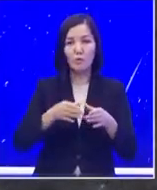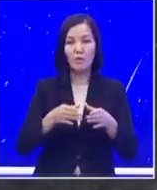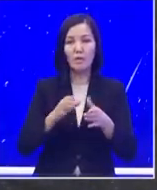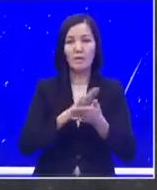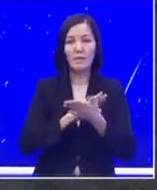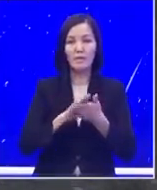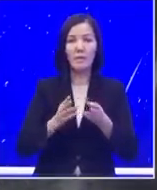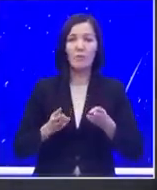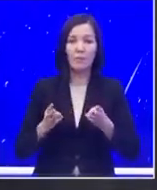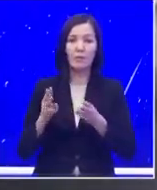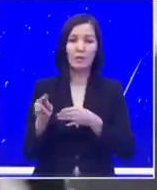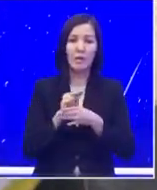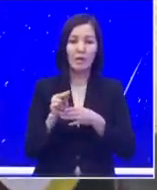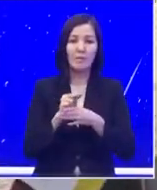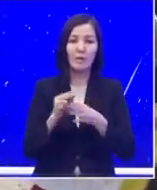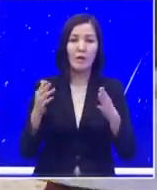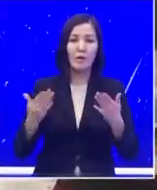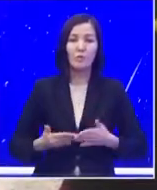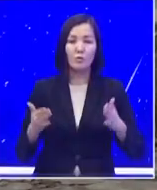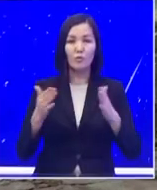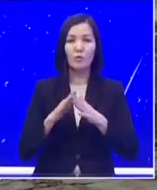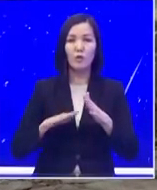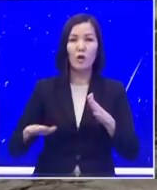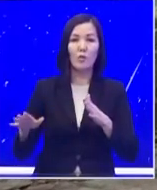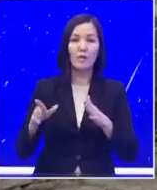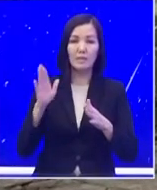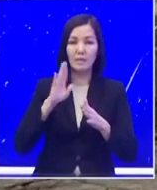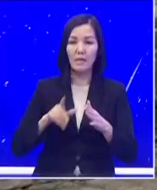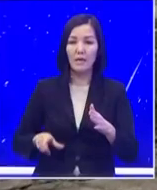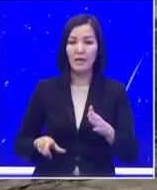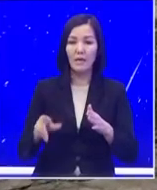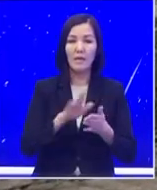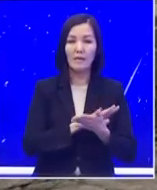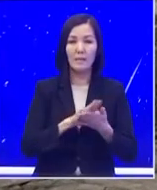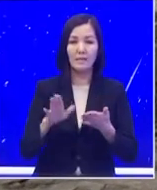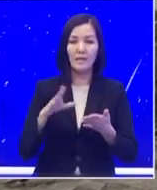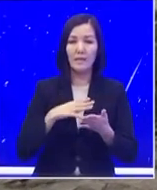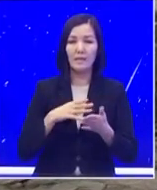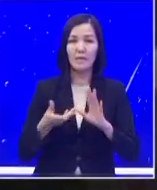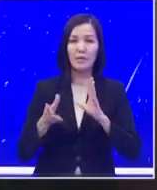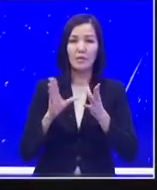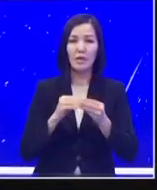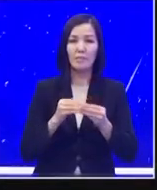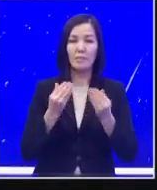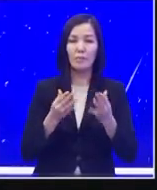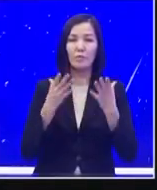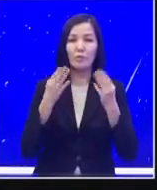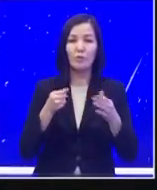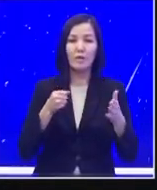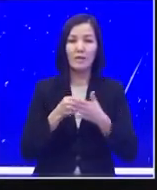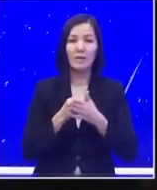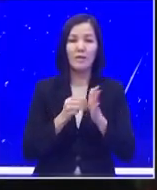пешті қалпына келтіру және тұрғын үйлердің ауласын, арық жүйелерін қардан тазалады. Жалпы осы уақытқа дейін